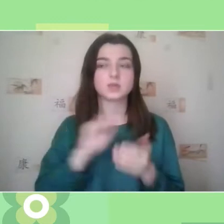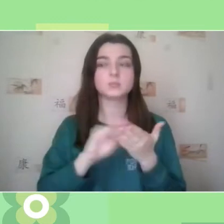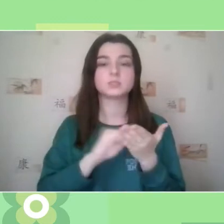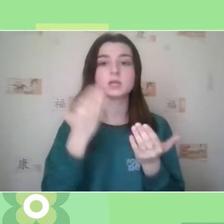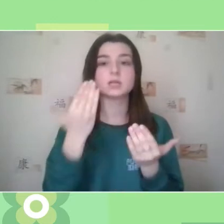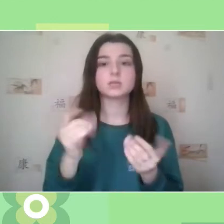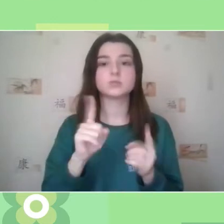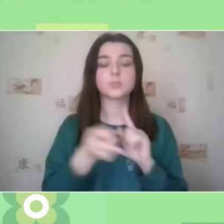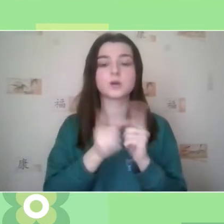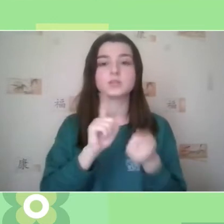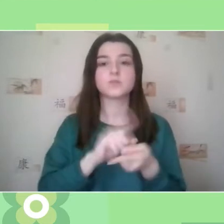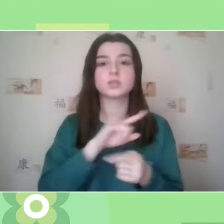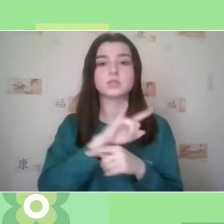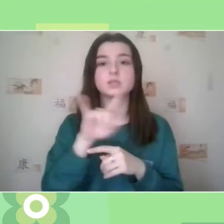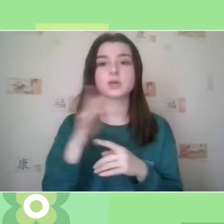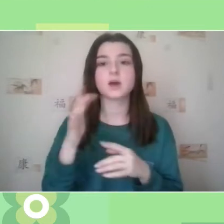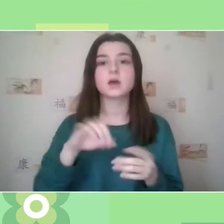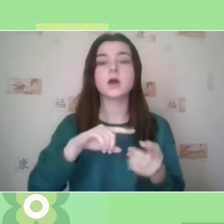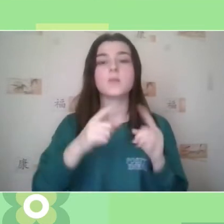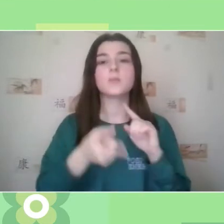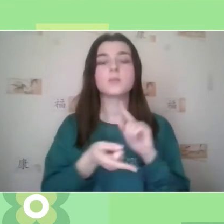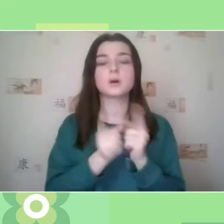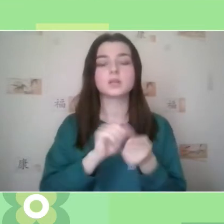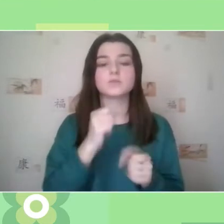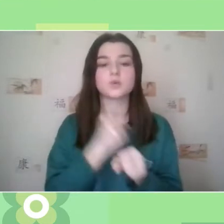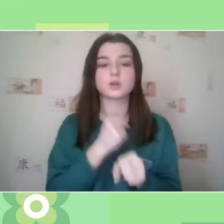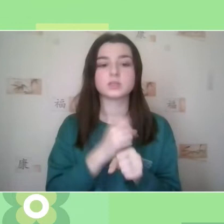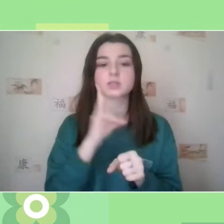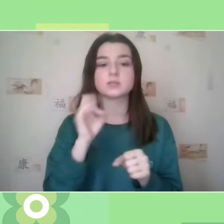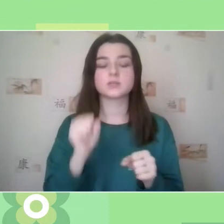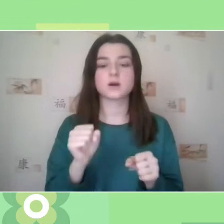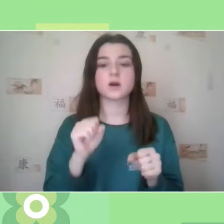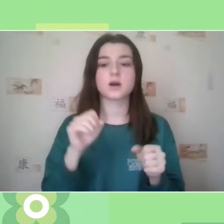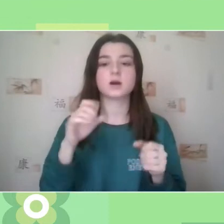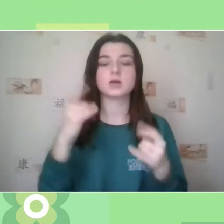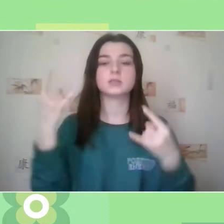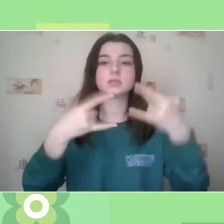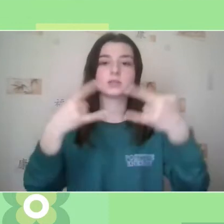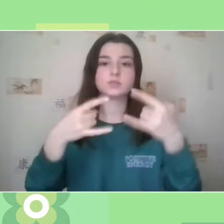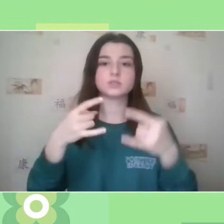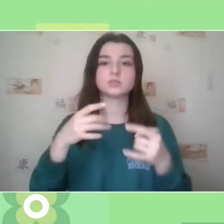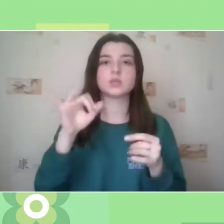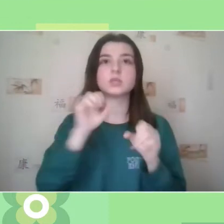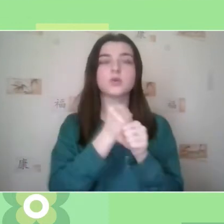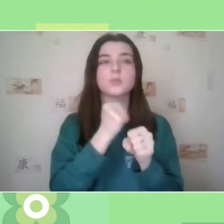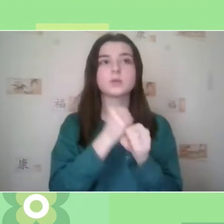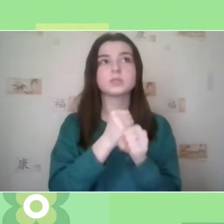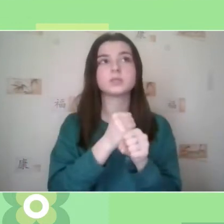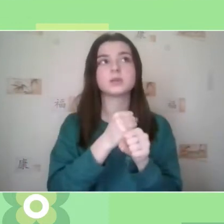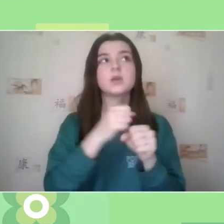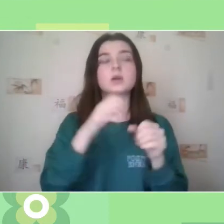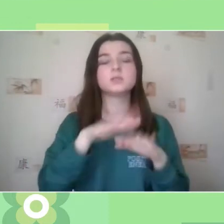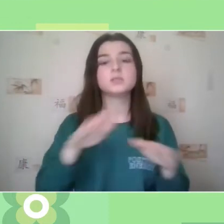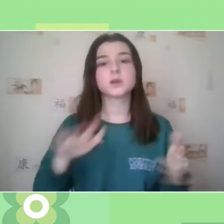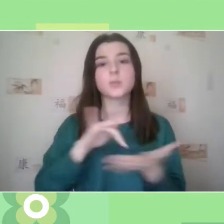який стоїть у них в музеї, на такий інтерактивний простір з телевізором, з гарними сидіннями, і робити діткам